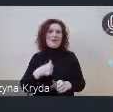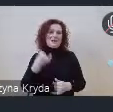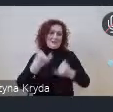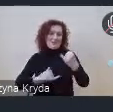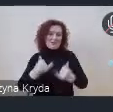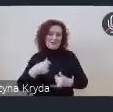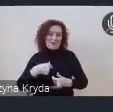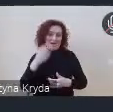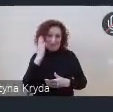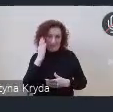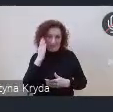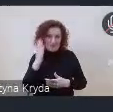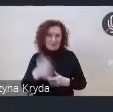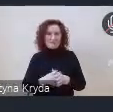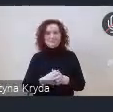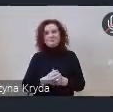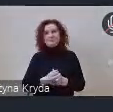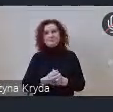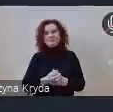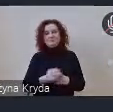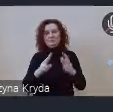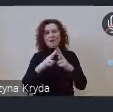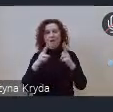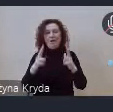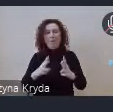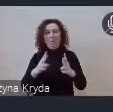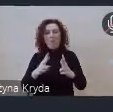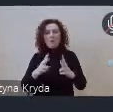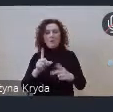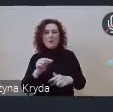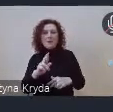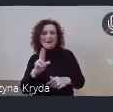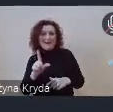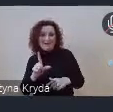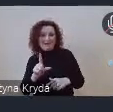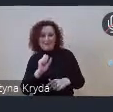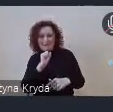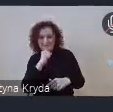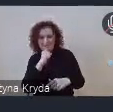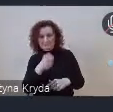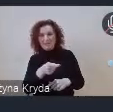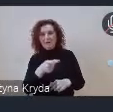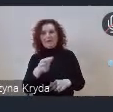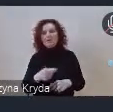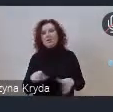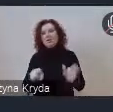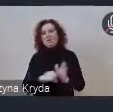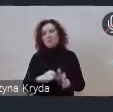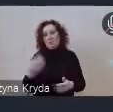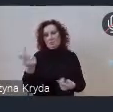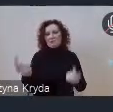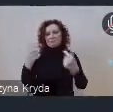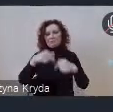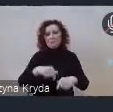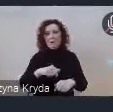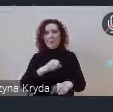na gwiazdkę przyjeżdża moja babcia która ledwie chodzi To ten mój blog też się staje budynkiem przeznaczonym na przebywanie osoby